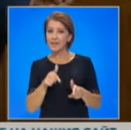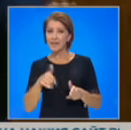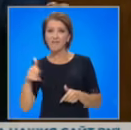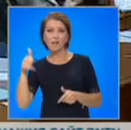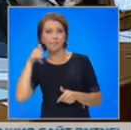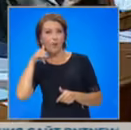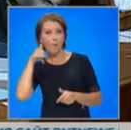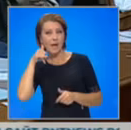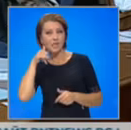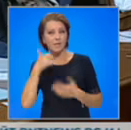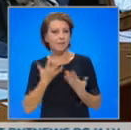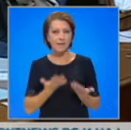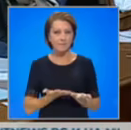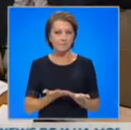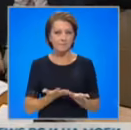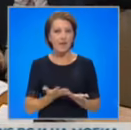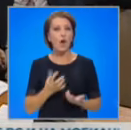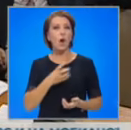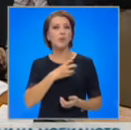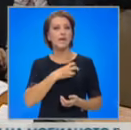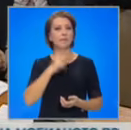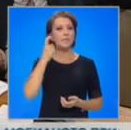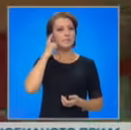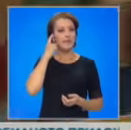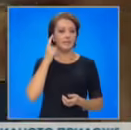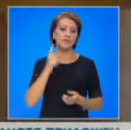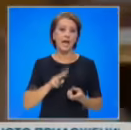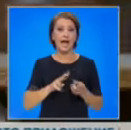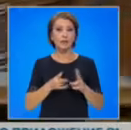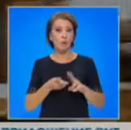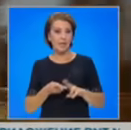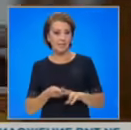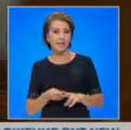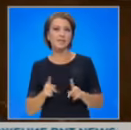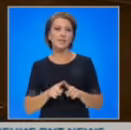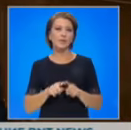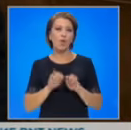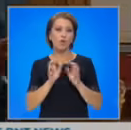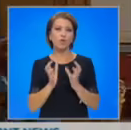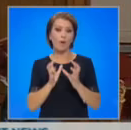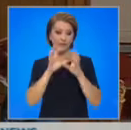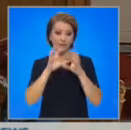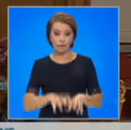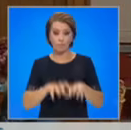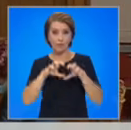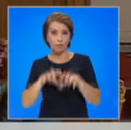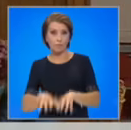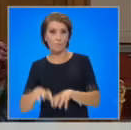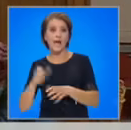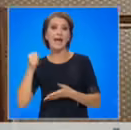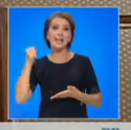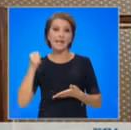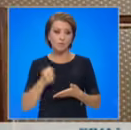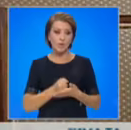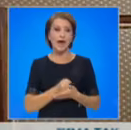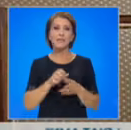другите аз ви гарантирам, че няма. От ГЕРБ смятат, че с актуализацията се тупа топката. Затова също настояха да се приеме и да